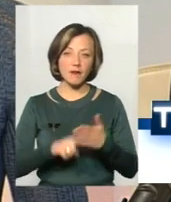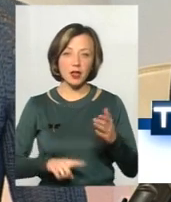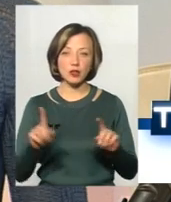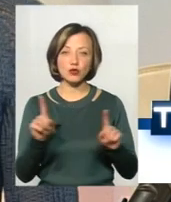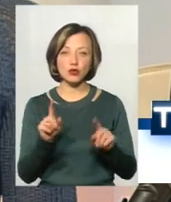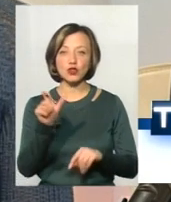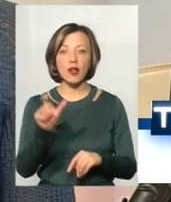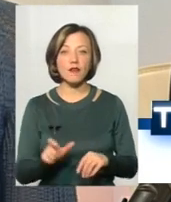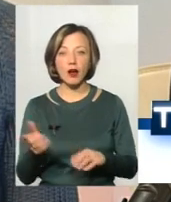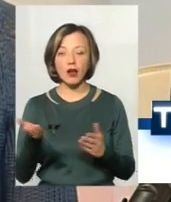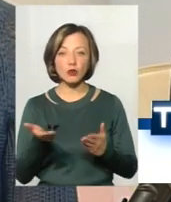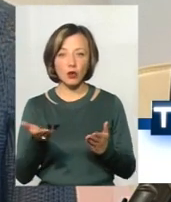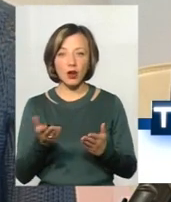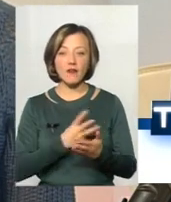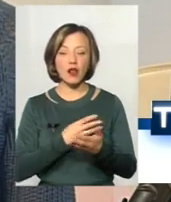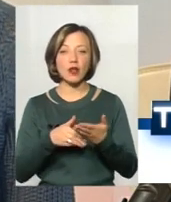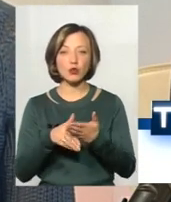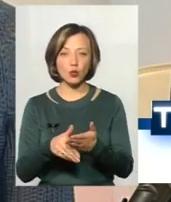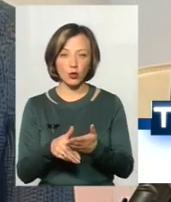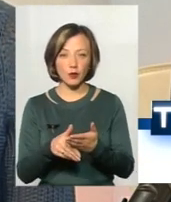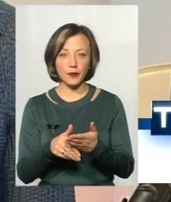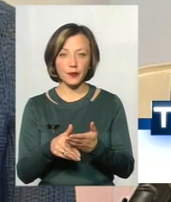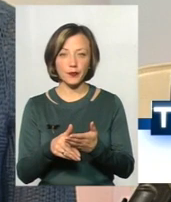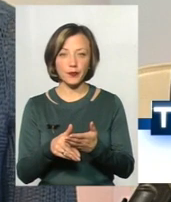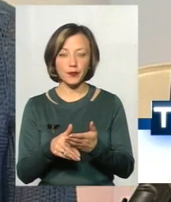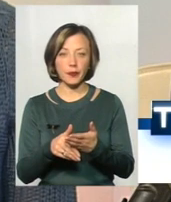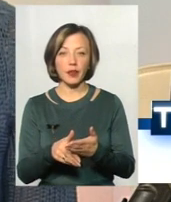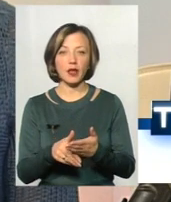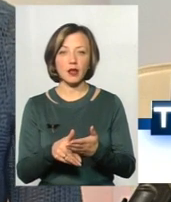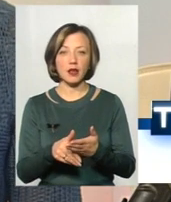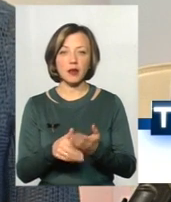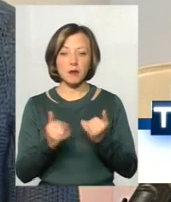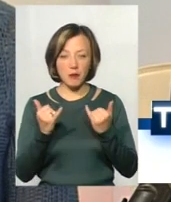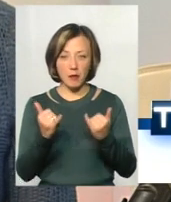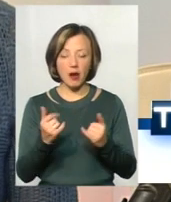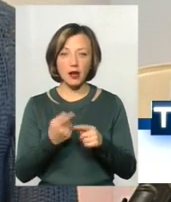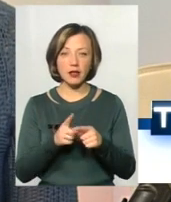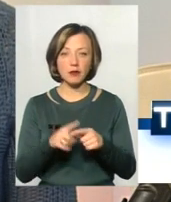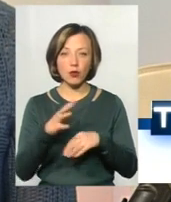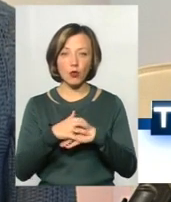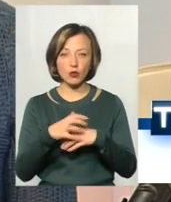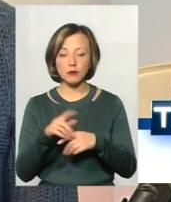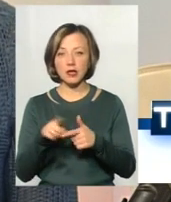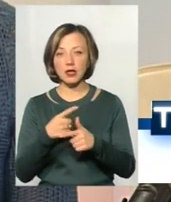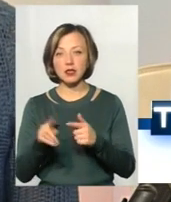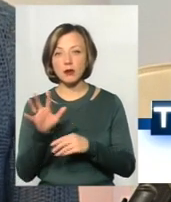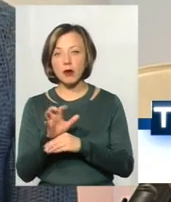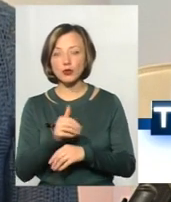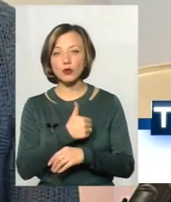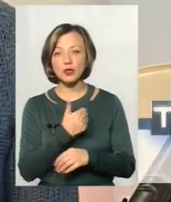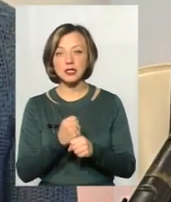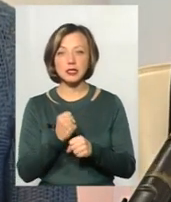что человек, который, волонтер, который помогает, этим кошечкам или этим собачкам, он